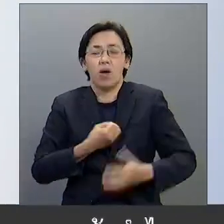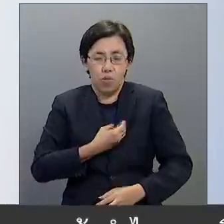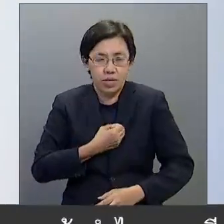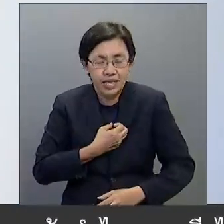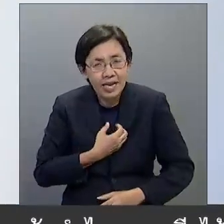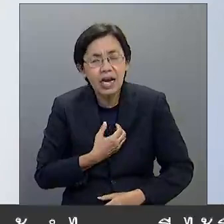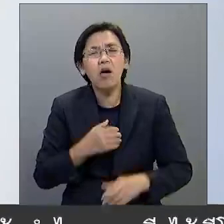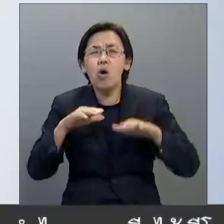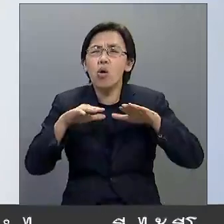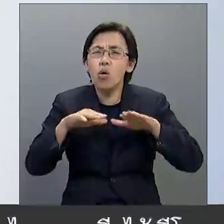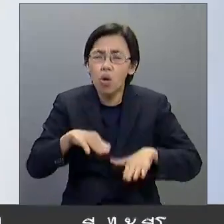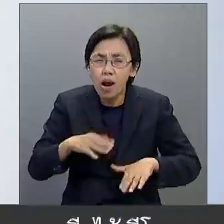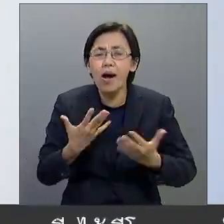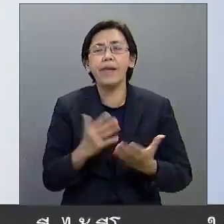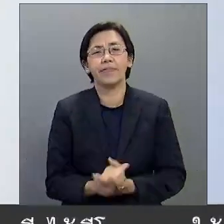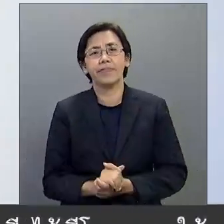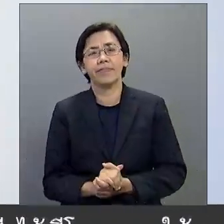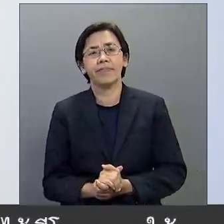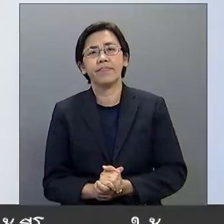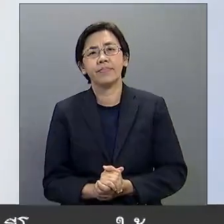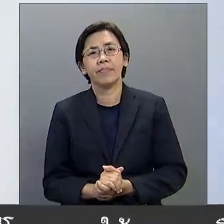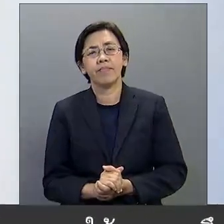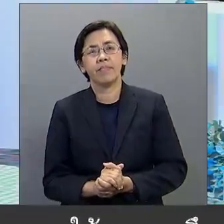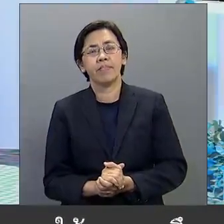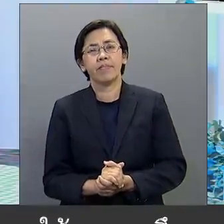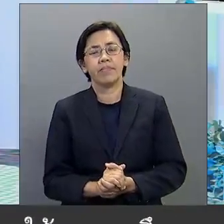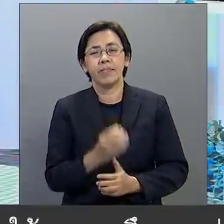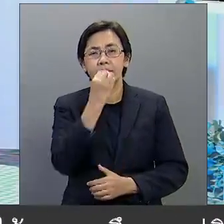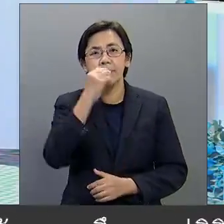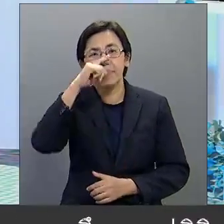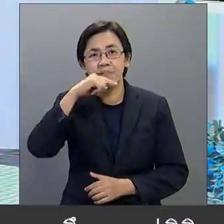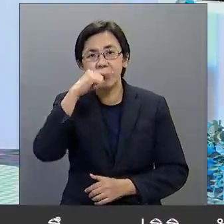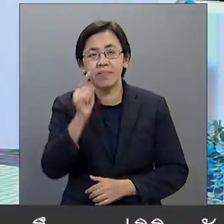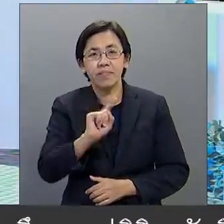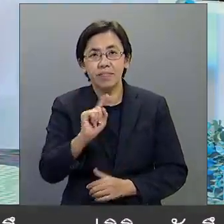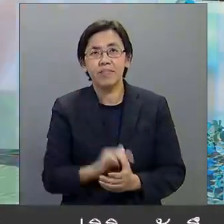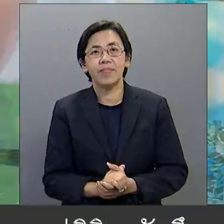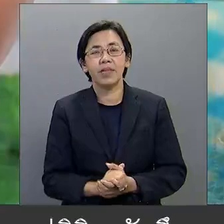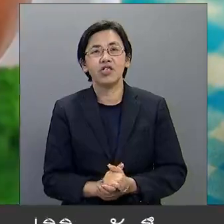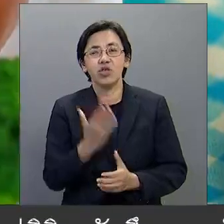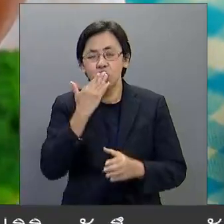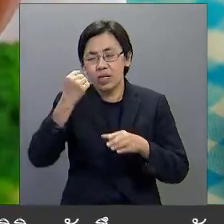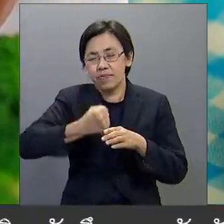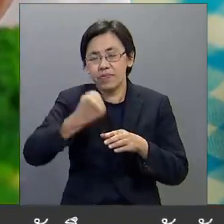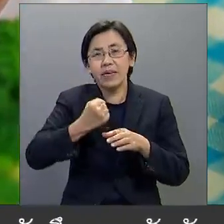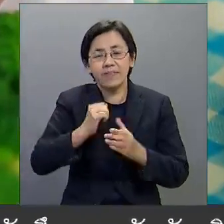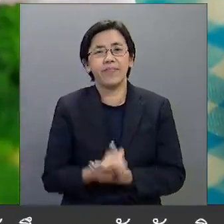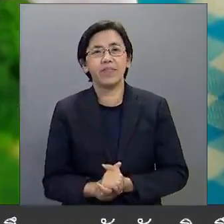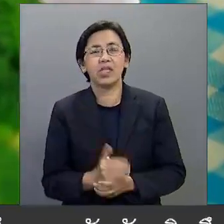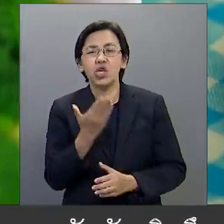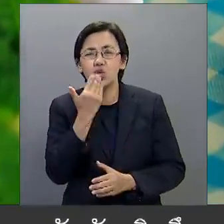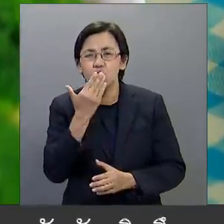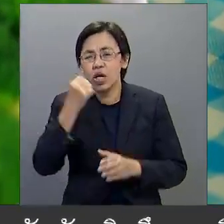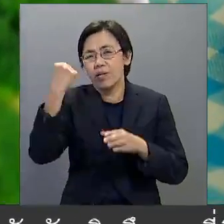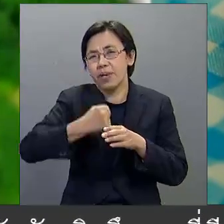หัวใจและหลอดเลือดได้เมนูแรกเลยครับพอพูดถึงเรื่องของอาหารไทยหนีไม่พ้นน้ำพริกกะปิครับเจ้าน้ำพริก